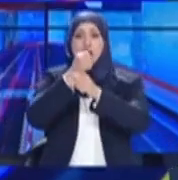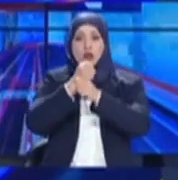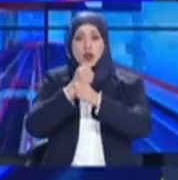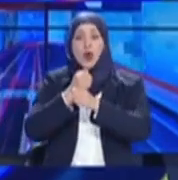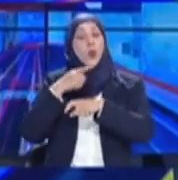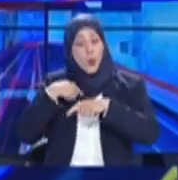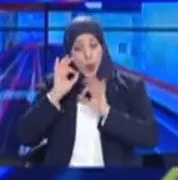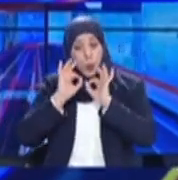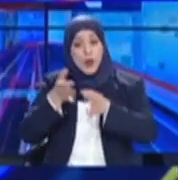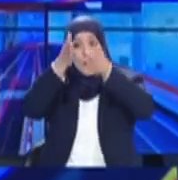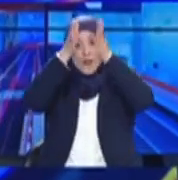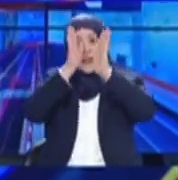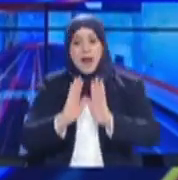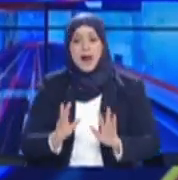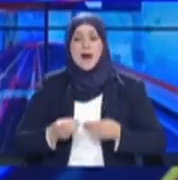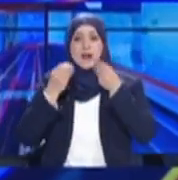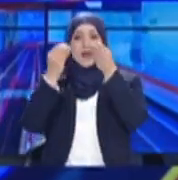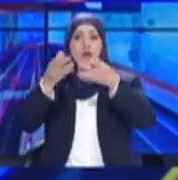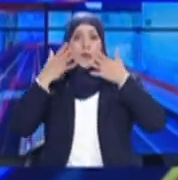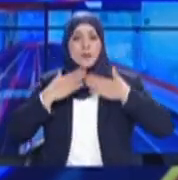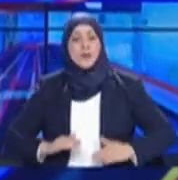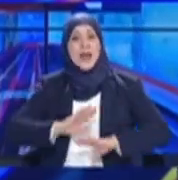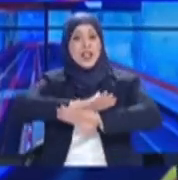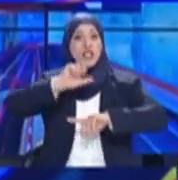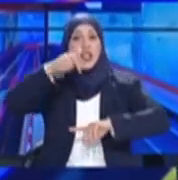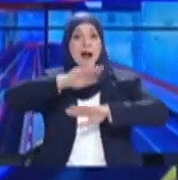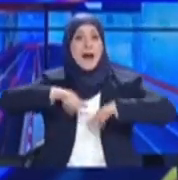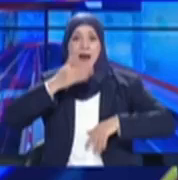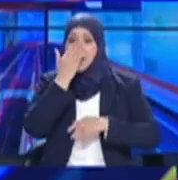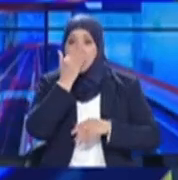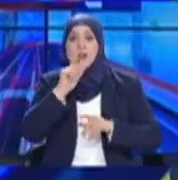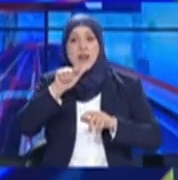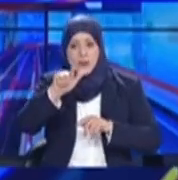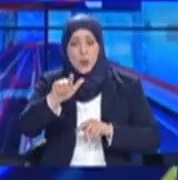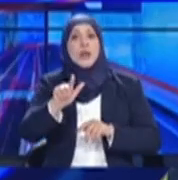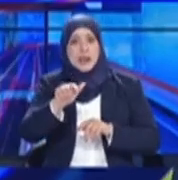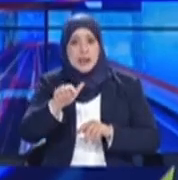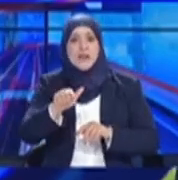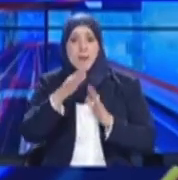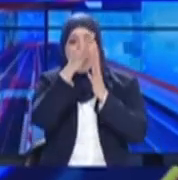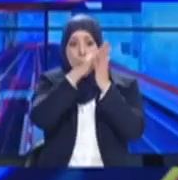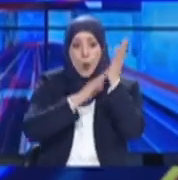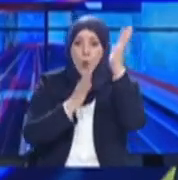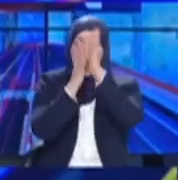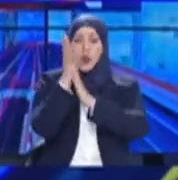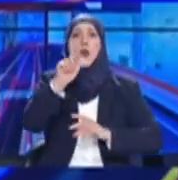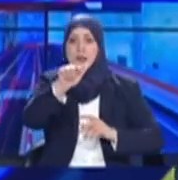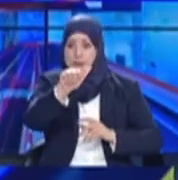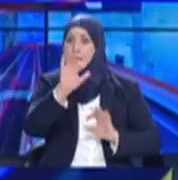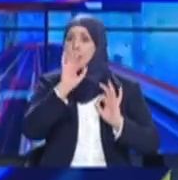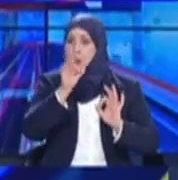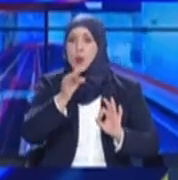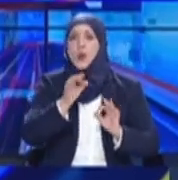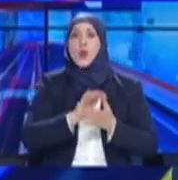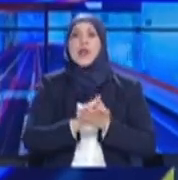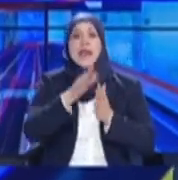والتزمنا وانه في اخر في الازياء تكون موجوده الازمه موجوده القوات موجوده الوقوف